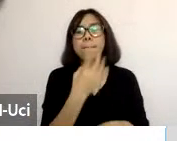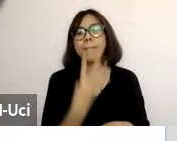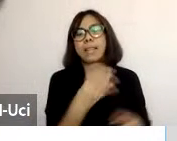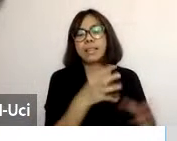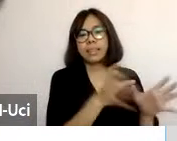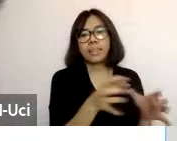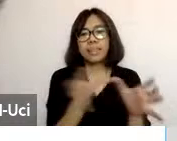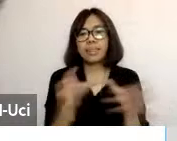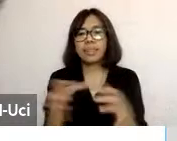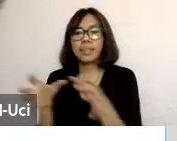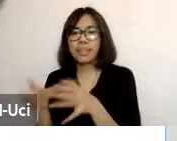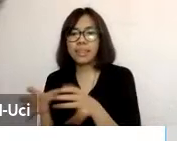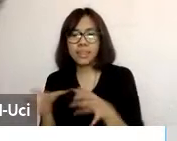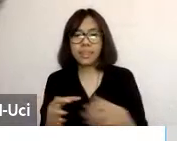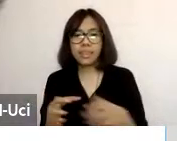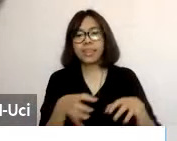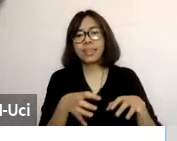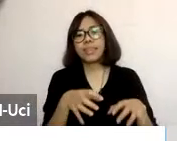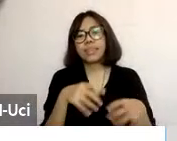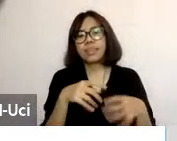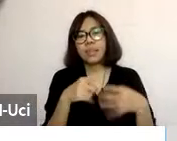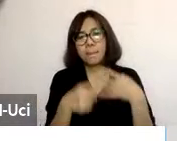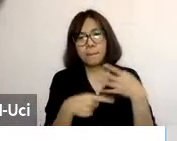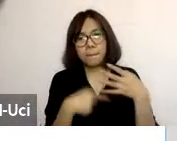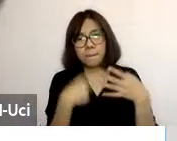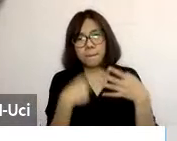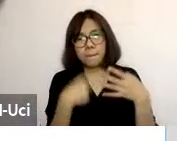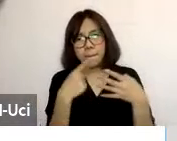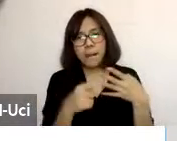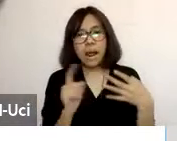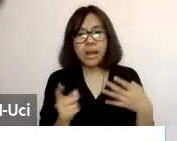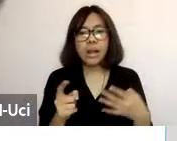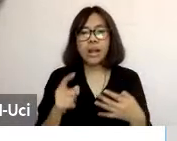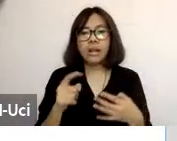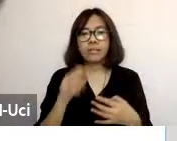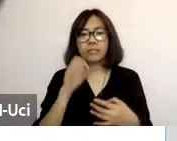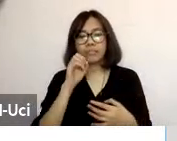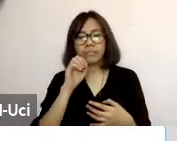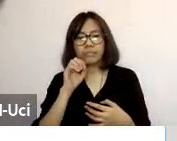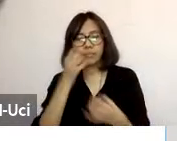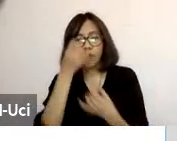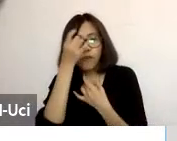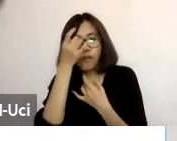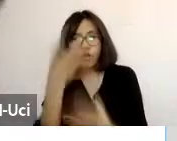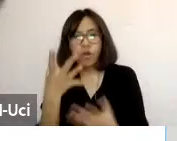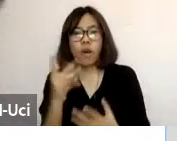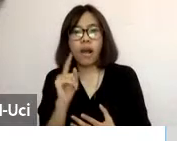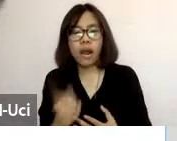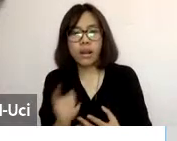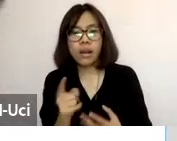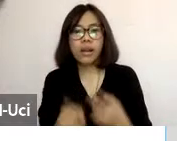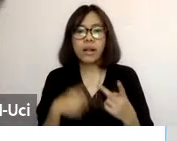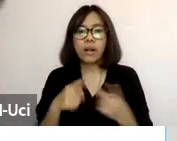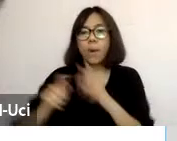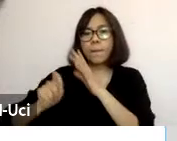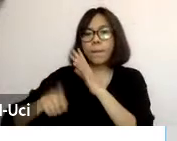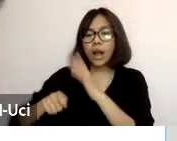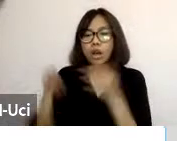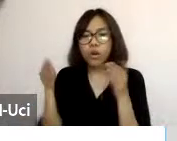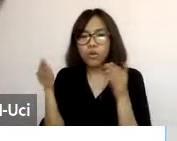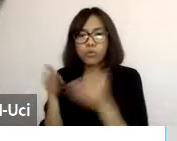disebutkan dan sebelumnya bahwa apa Nadia punya profesional juga sudah ada ya kemudian yang oleh pengadilan sendiri